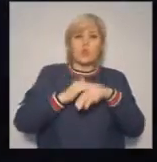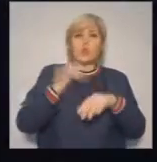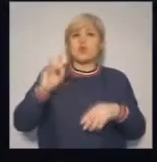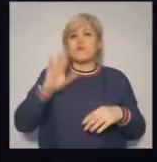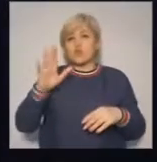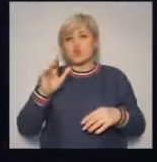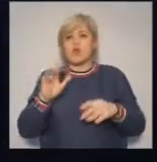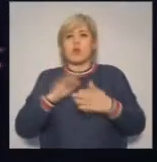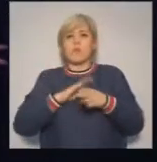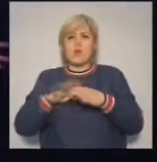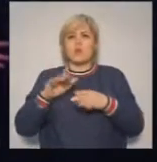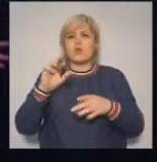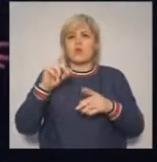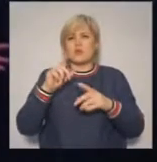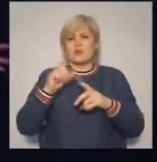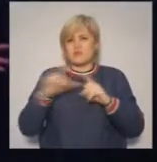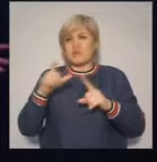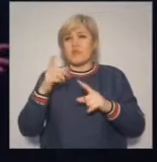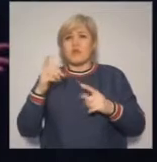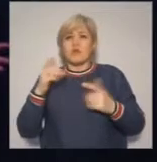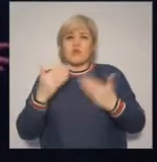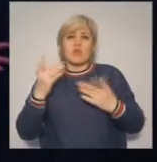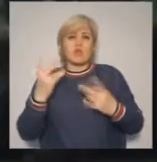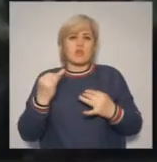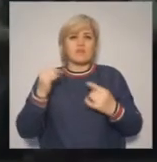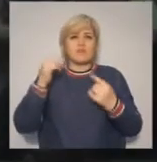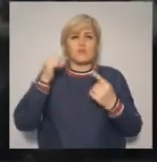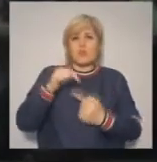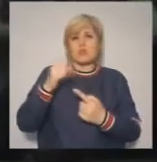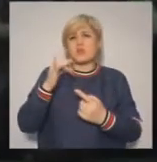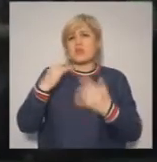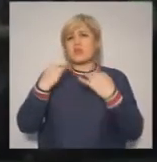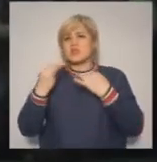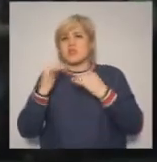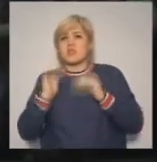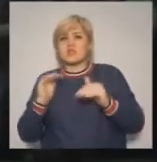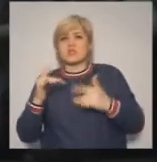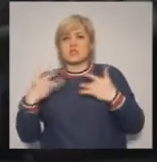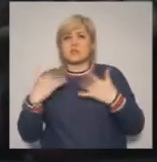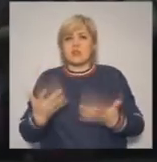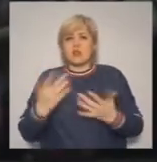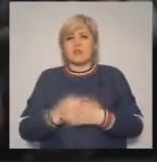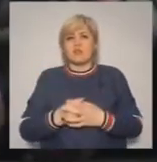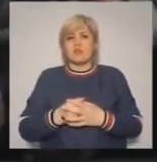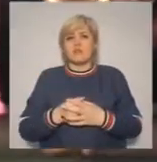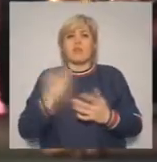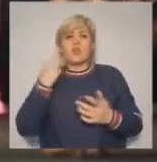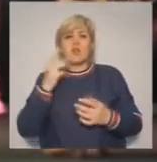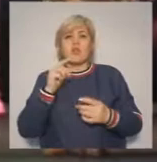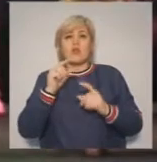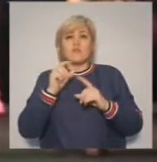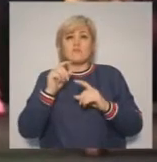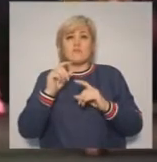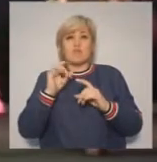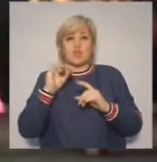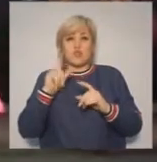произведение вряд ли уместно при разговоре о детском театре, однако конкретно эти слова подходят вполне. Когда речь заходит о кукольном театре,